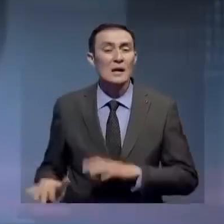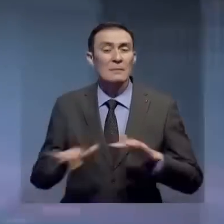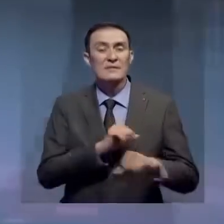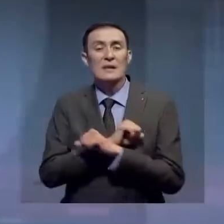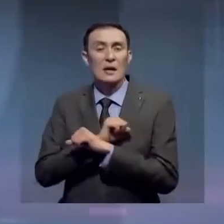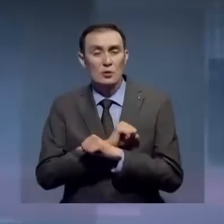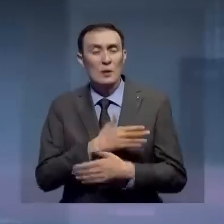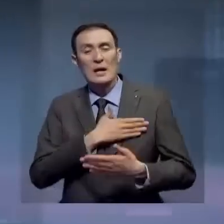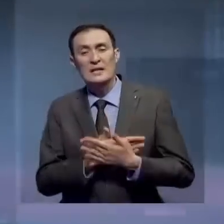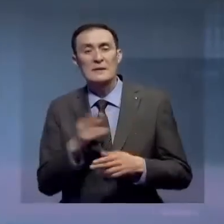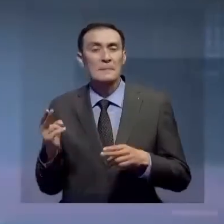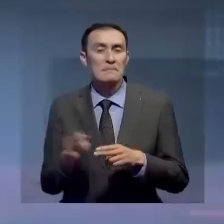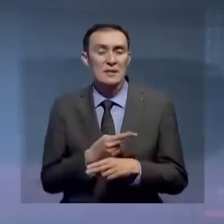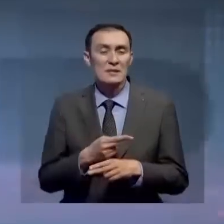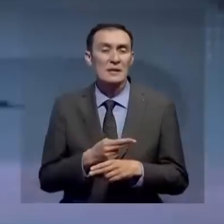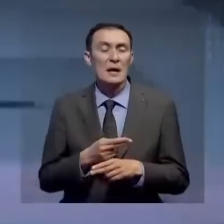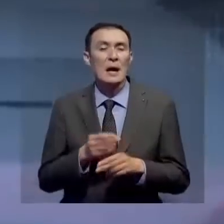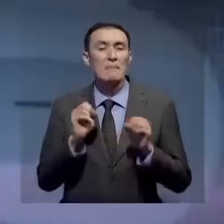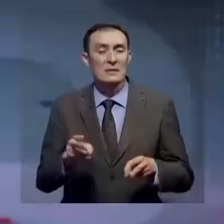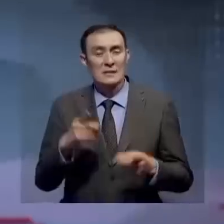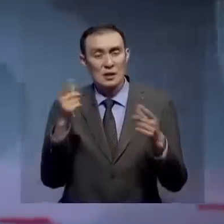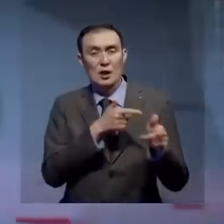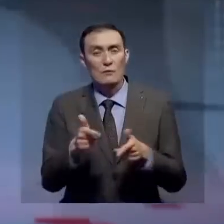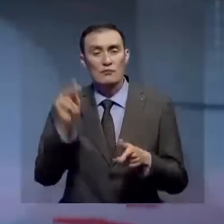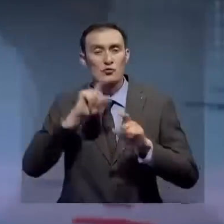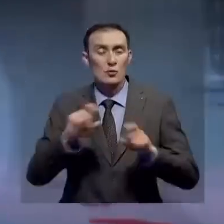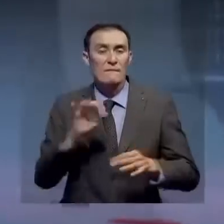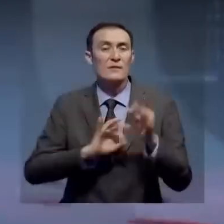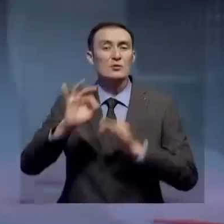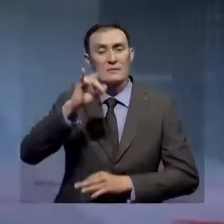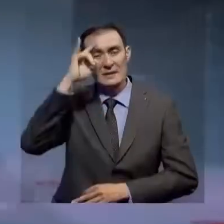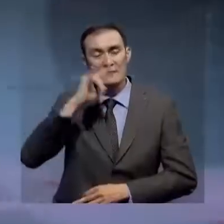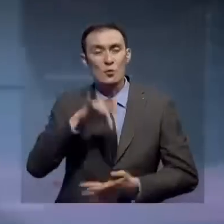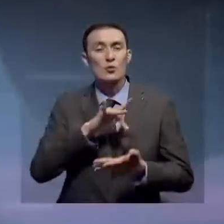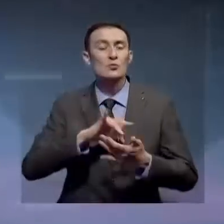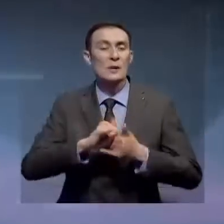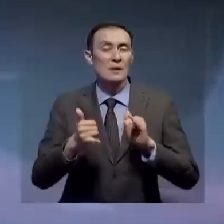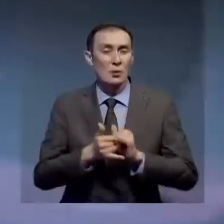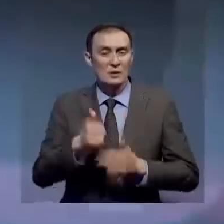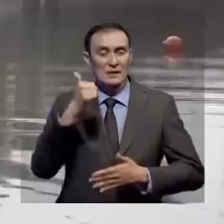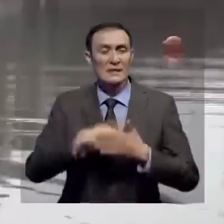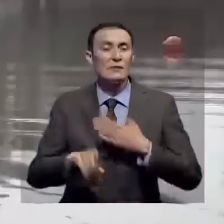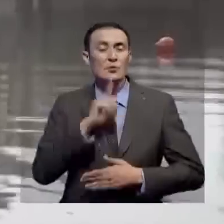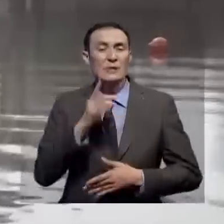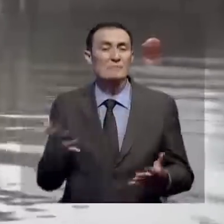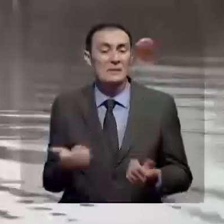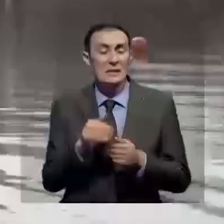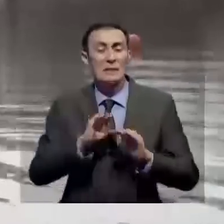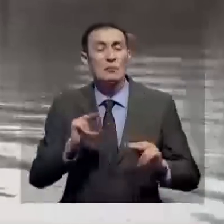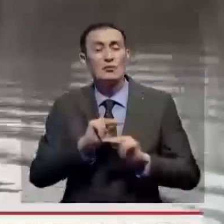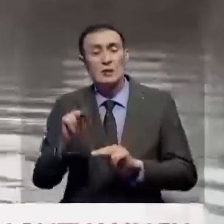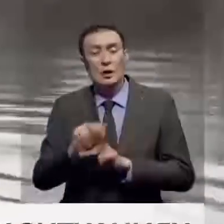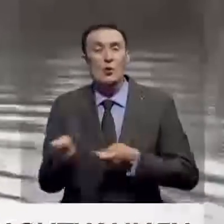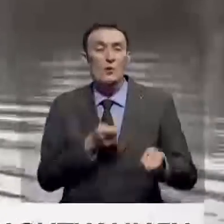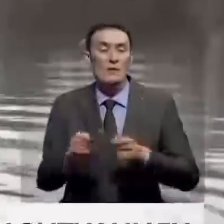Провести каникулы активно и без чрезвычайных происшествий готовят школьников Восточного Казахстана. В Усть-Каменогорске на базе центров юных спасателей ребят учат